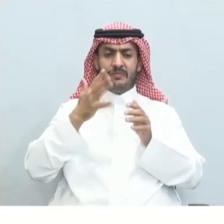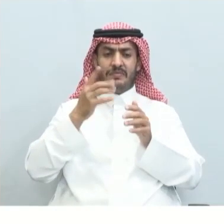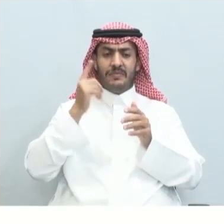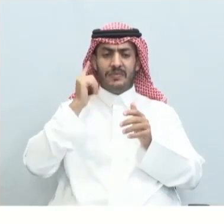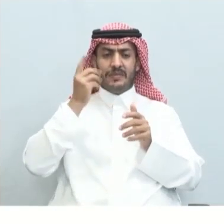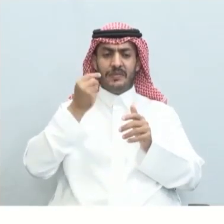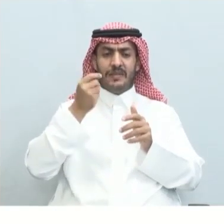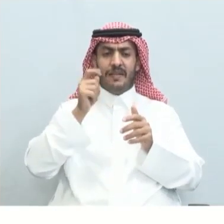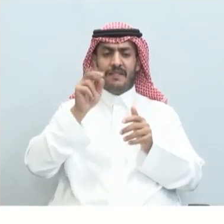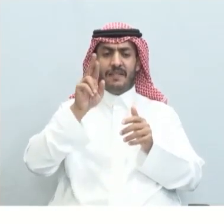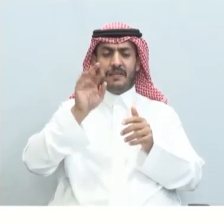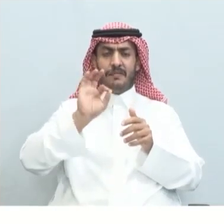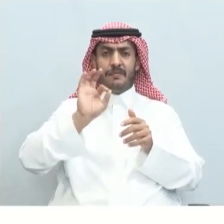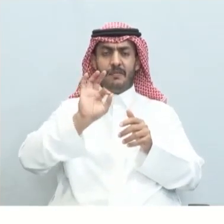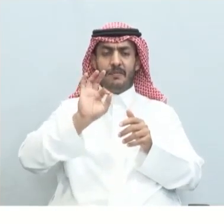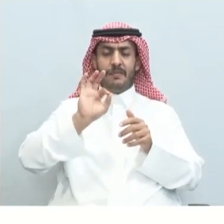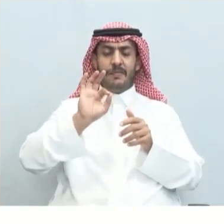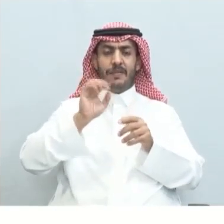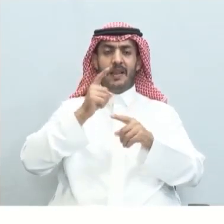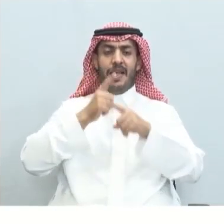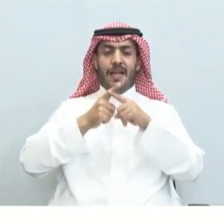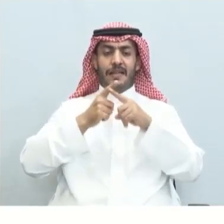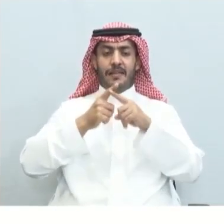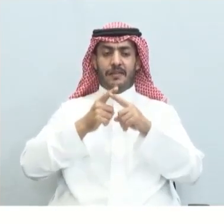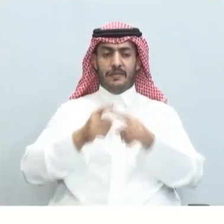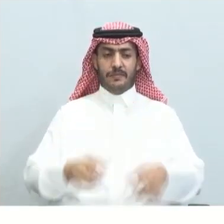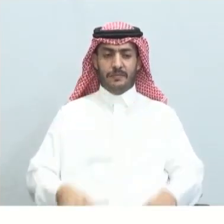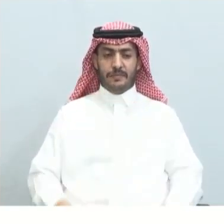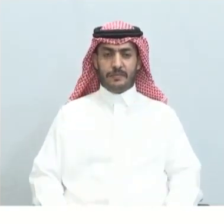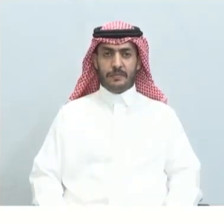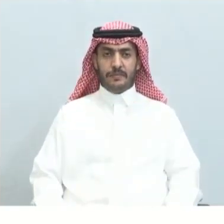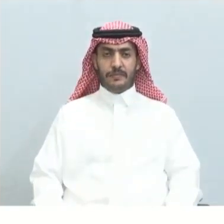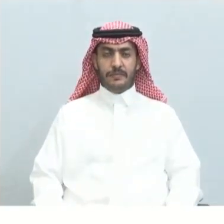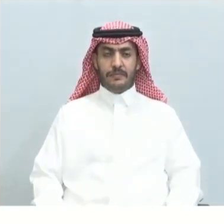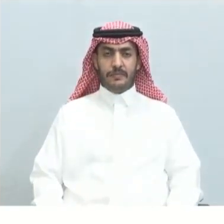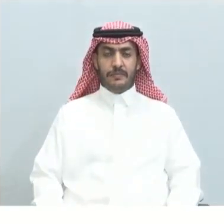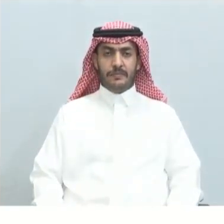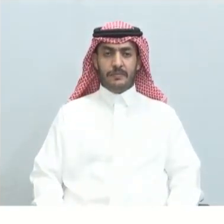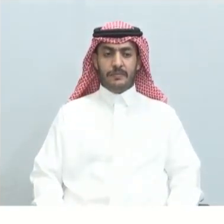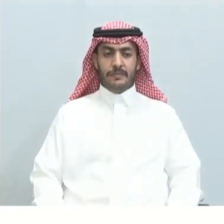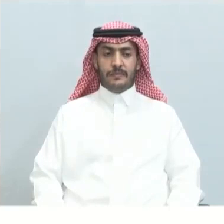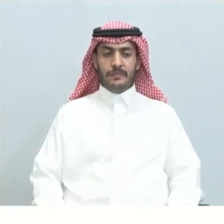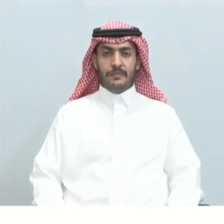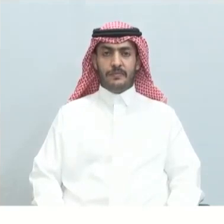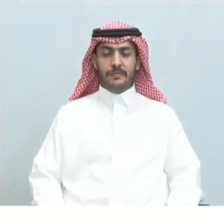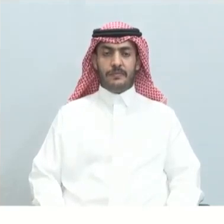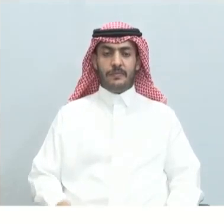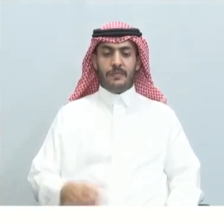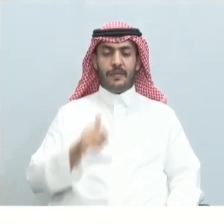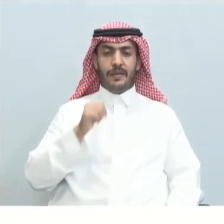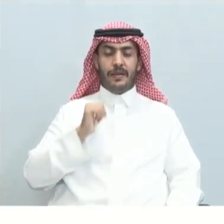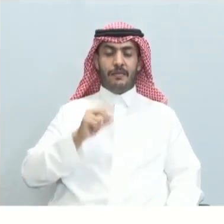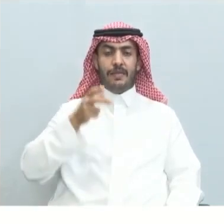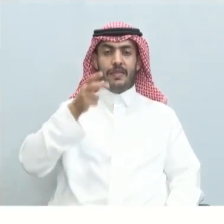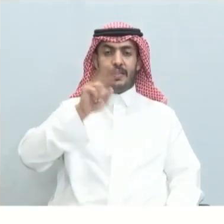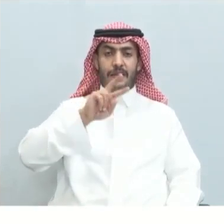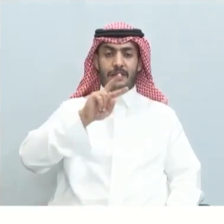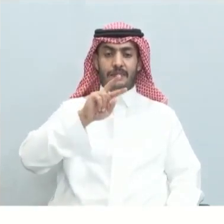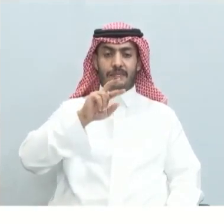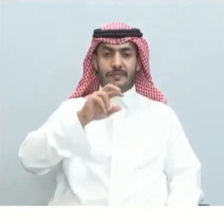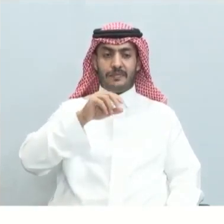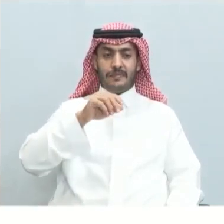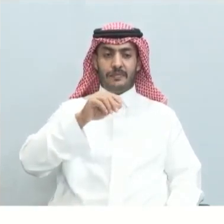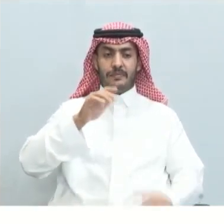رنين الفلز مثل الحديد الطالب الاخر